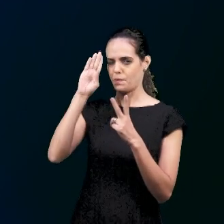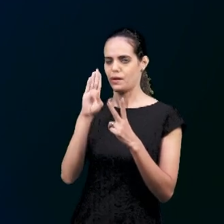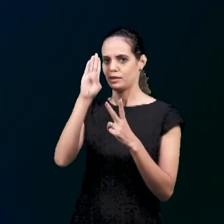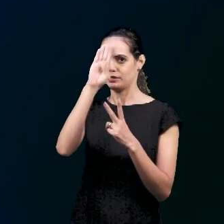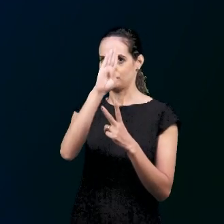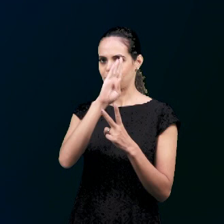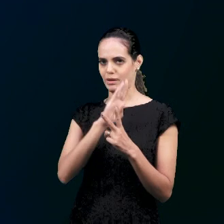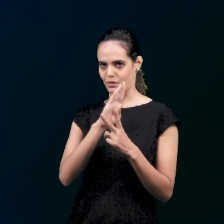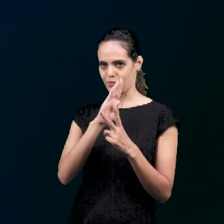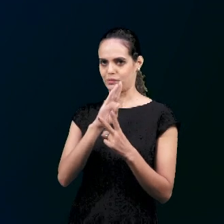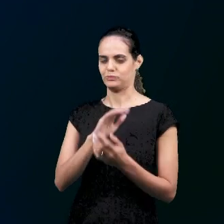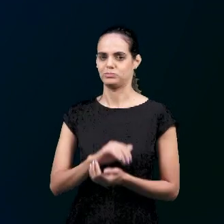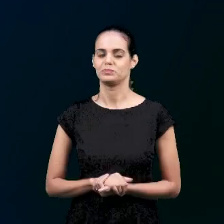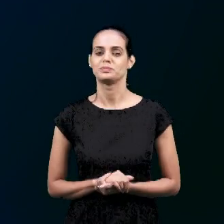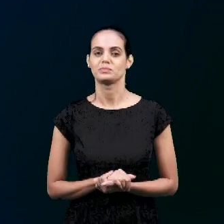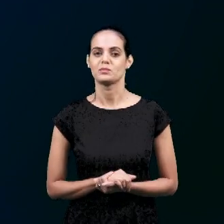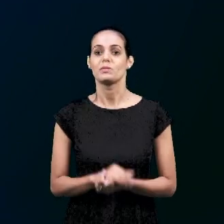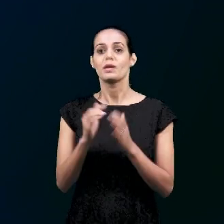Jésus et Bartimée.